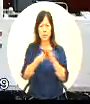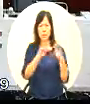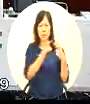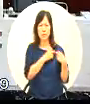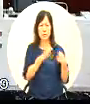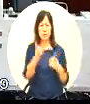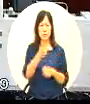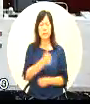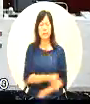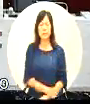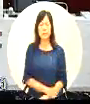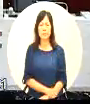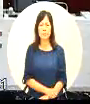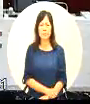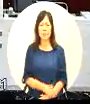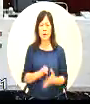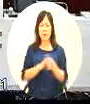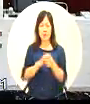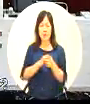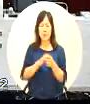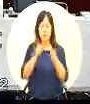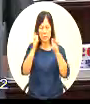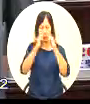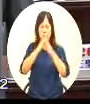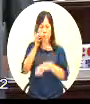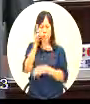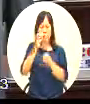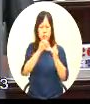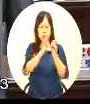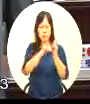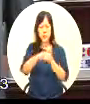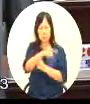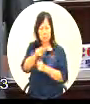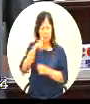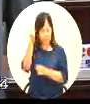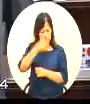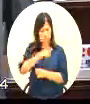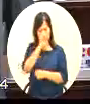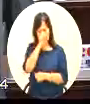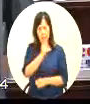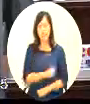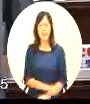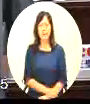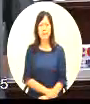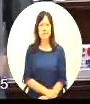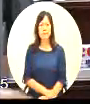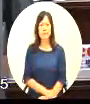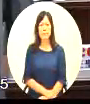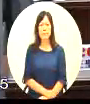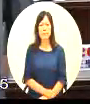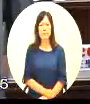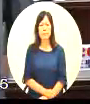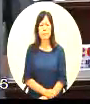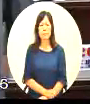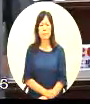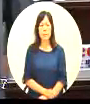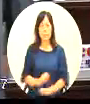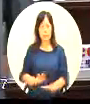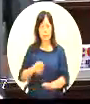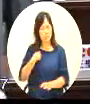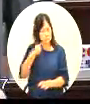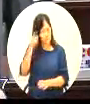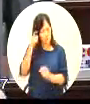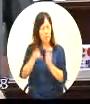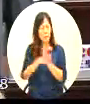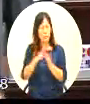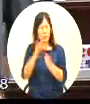长。那我们所有关心高雄市政的所有市民朋友，大家早安，大家好。今天哈，我想我应该会